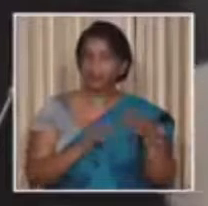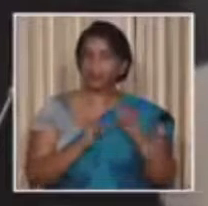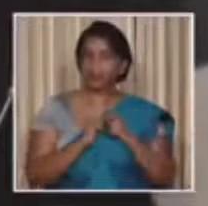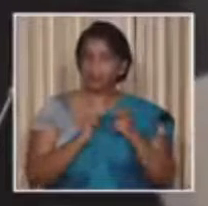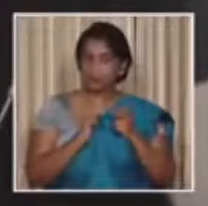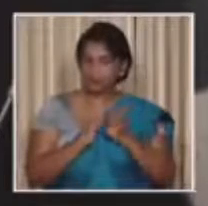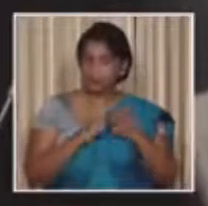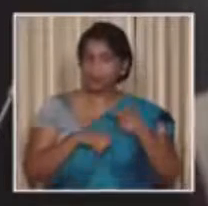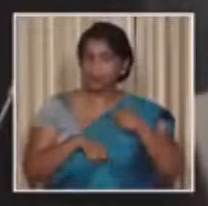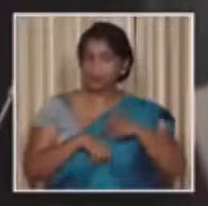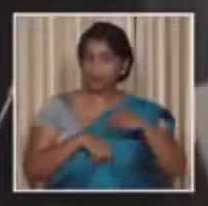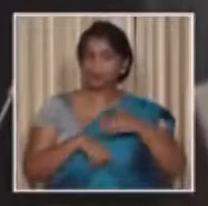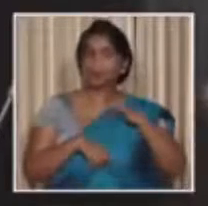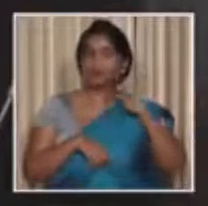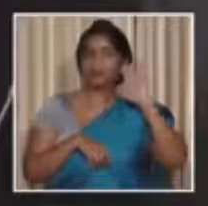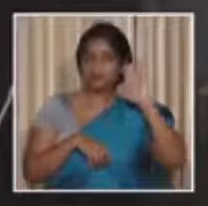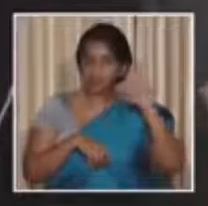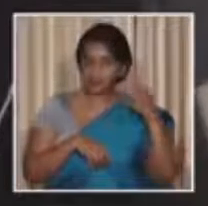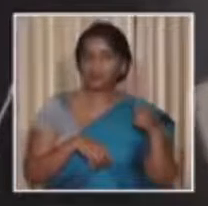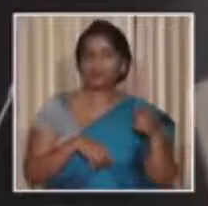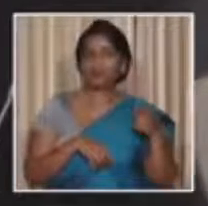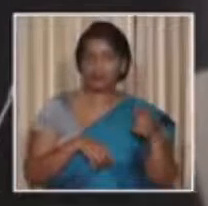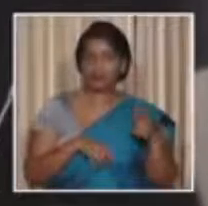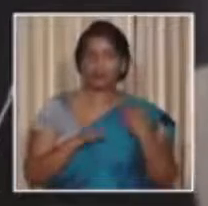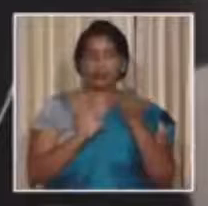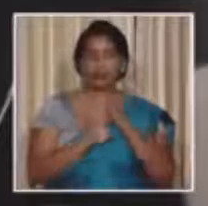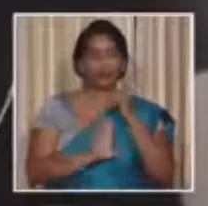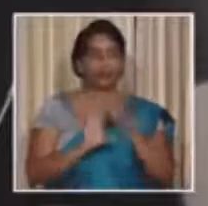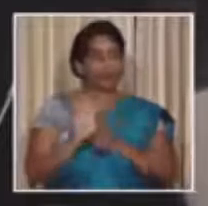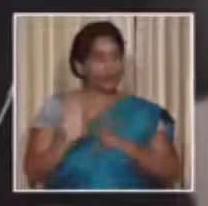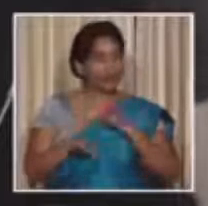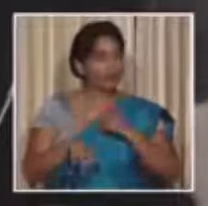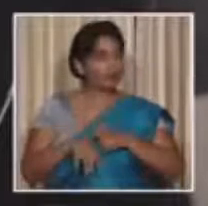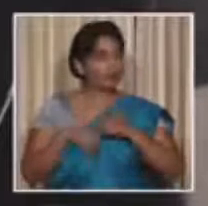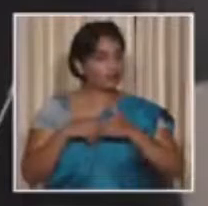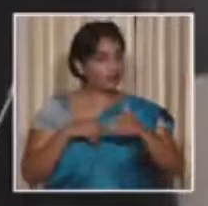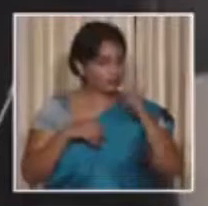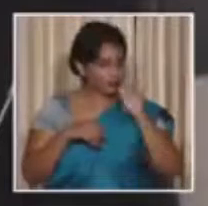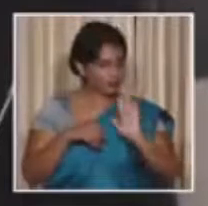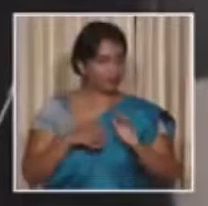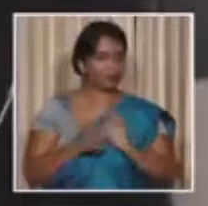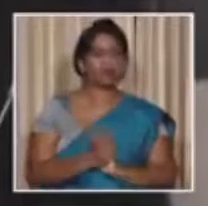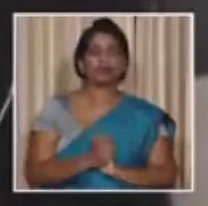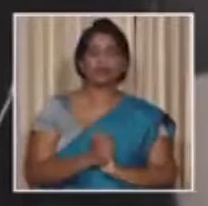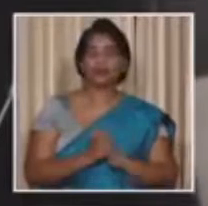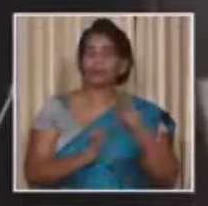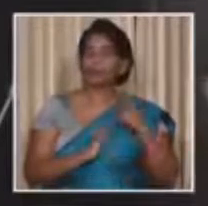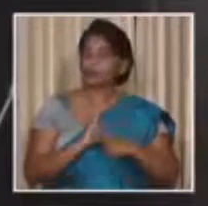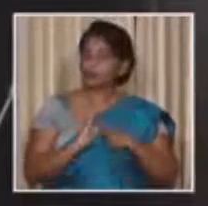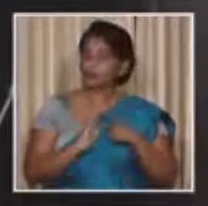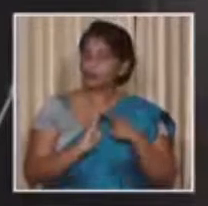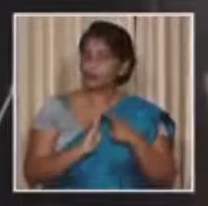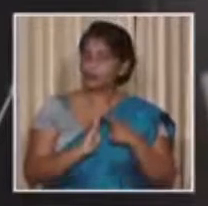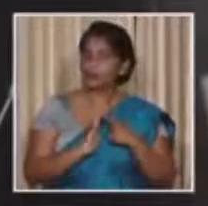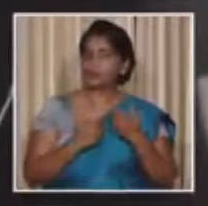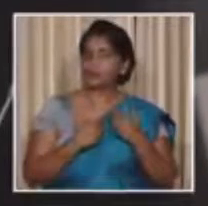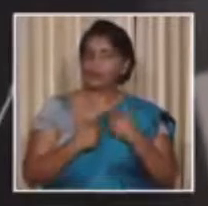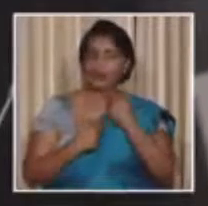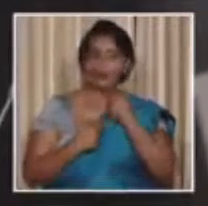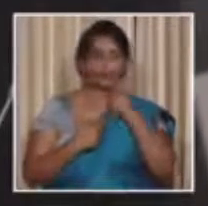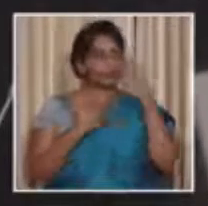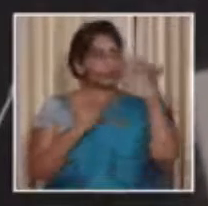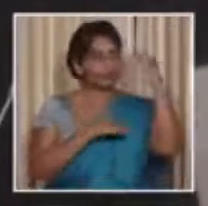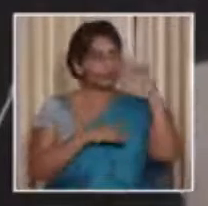කාල සීමාව තුළ විශේෂයෙන්ම පසුගිය වසරක කාලය තුළදී මේ රටේ අපේ තේ අපනයන